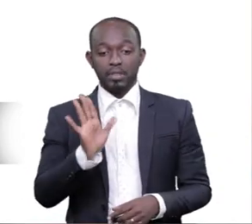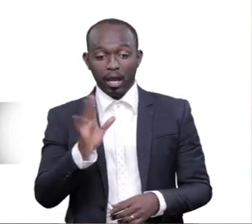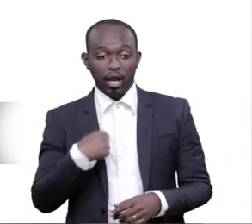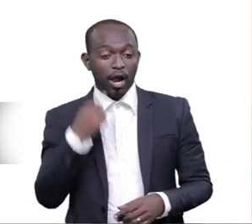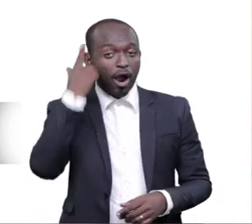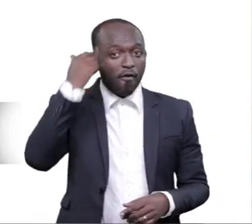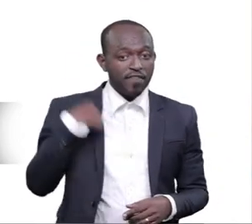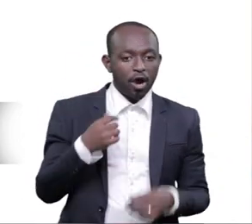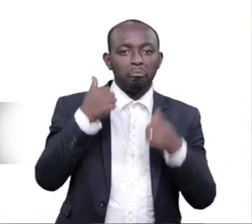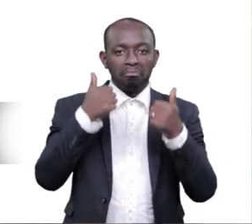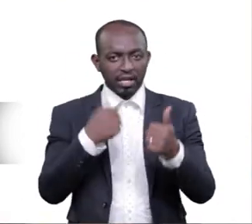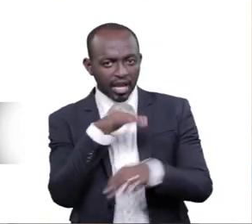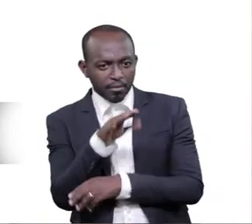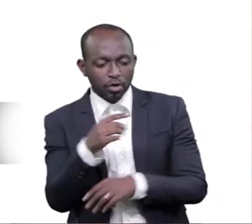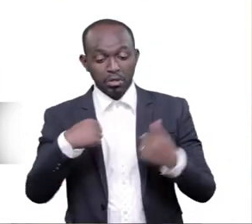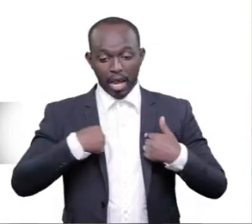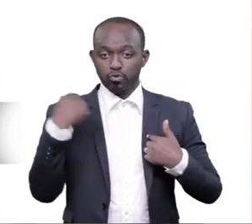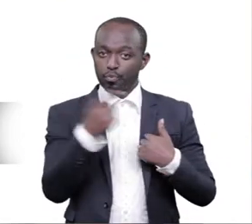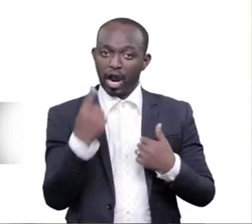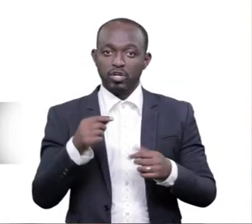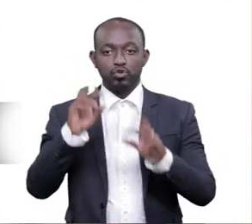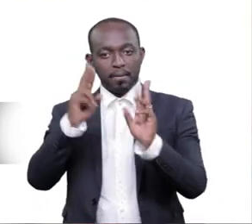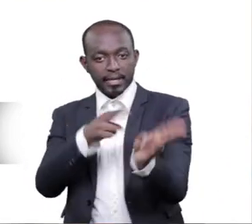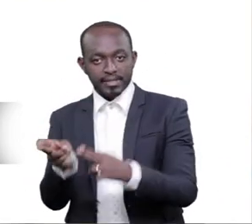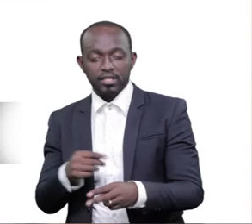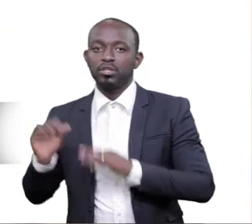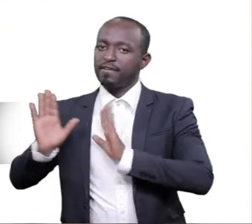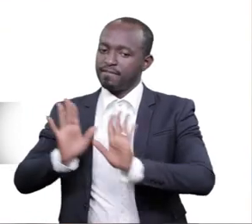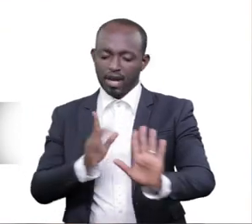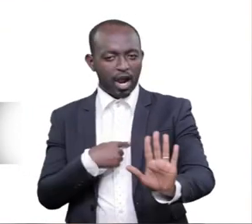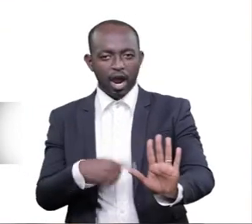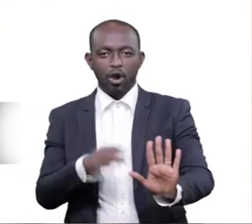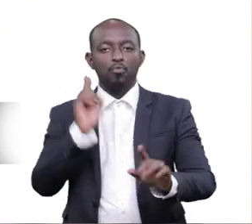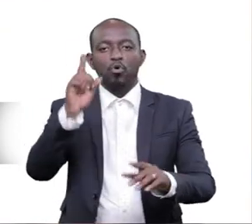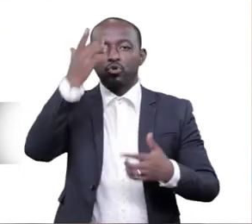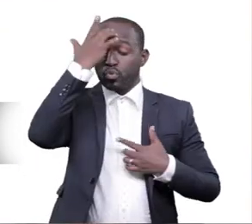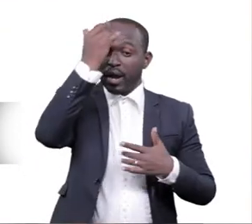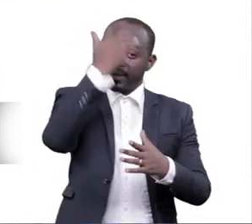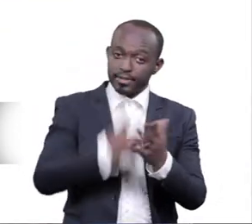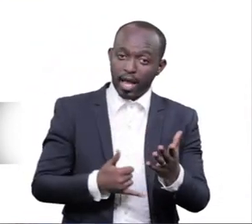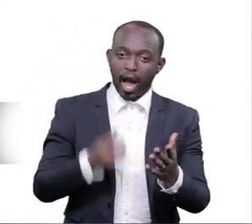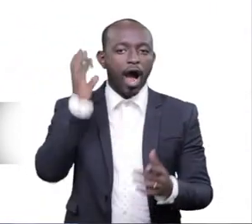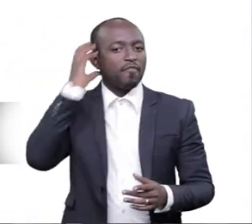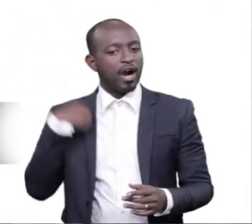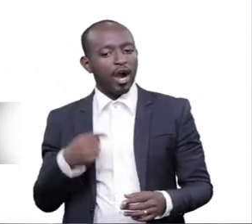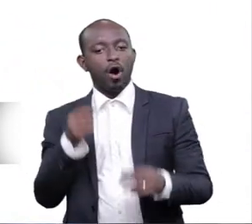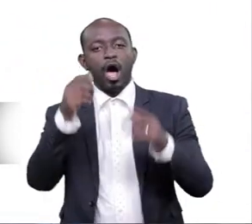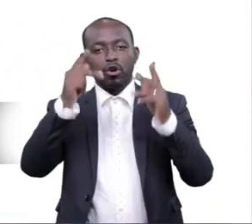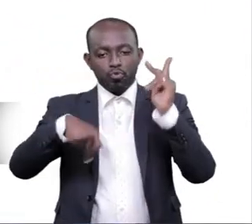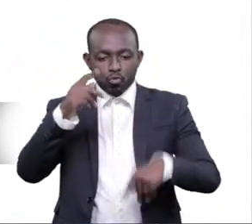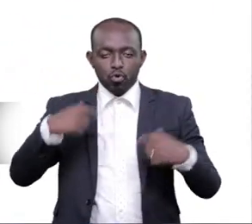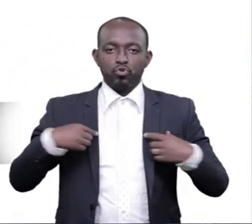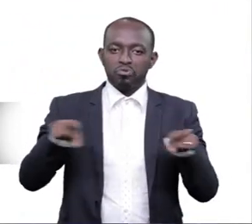natwe ntitukabahe niyo nzira imwe kurandura akato burundu umuntu ubana na virus itera sida akiyumva ko ari umuntu kimwe nanjye